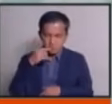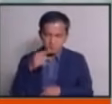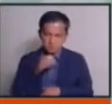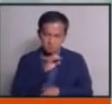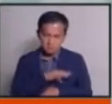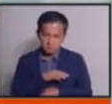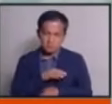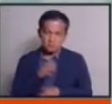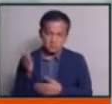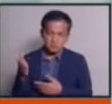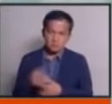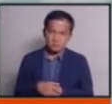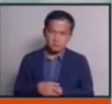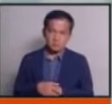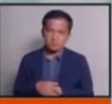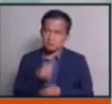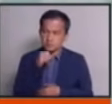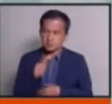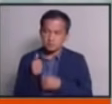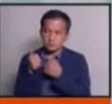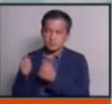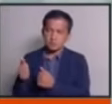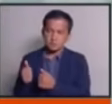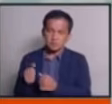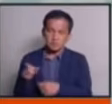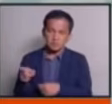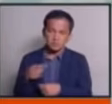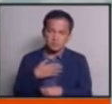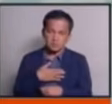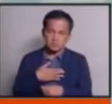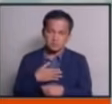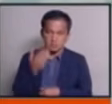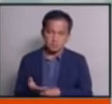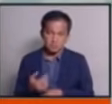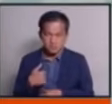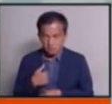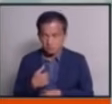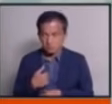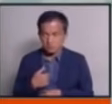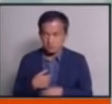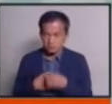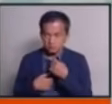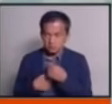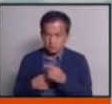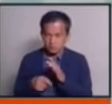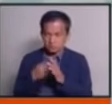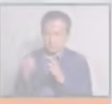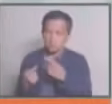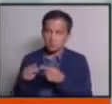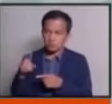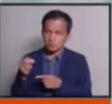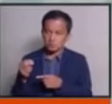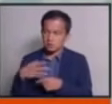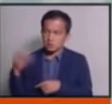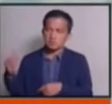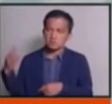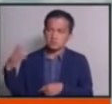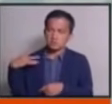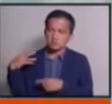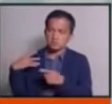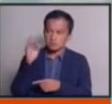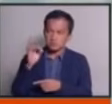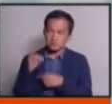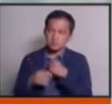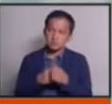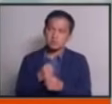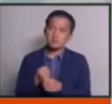pakinabangan naman niya. Hindi nila tinupad po, gusto pa nga nalang mamamatay ako. Nung sinabi ko minsan na, kailan kayo alis? Maghintay ka ng 80